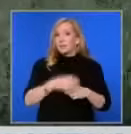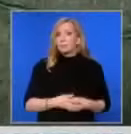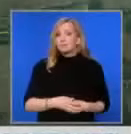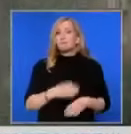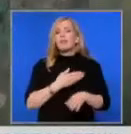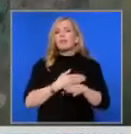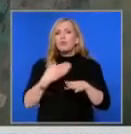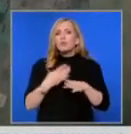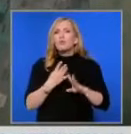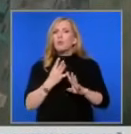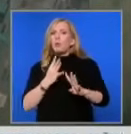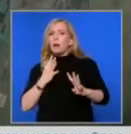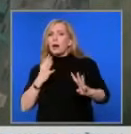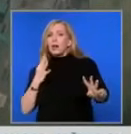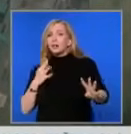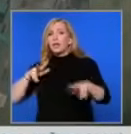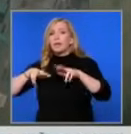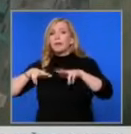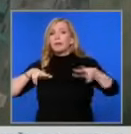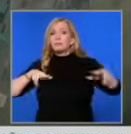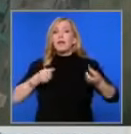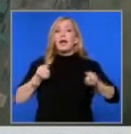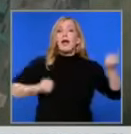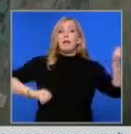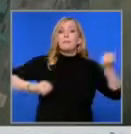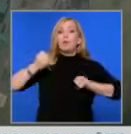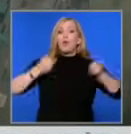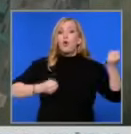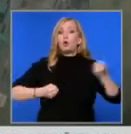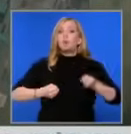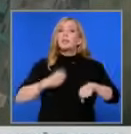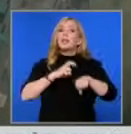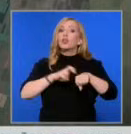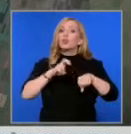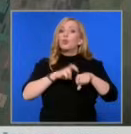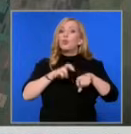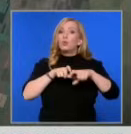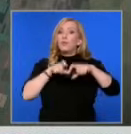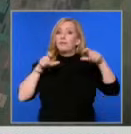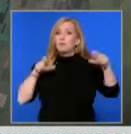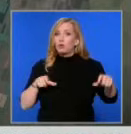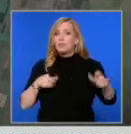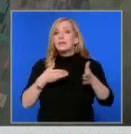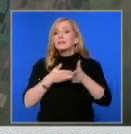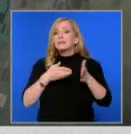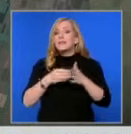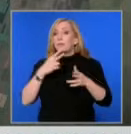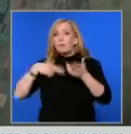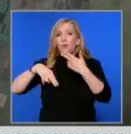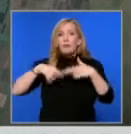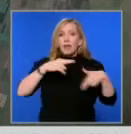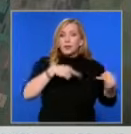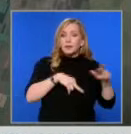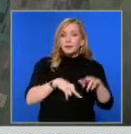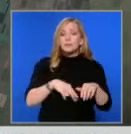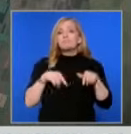Продължават сериозните опашки от камиони на Дунав мост при Видин заради новите изисквания за проверка на товарите от и към Австрия. Ситуацията беше